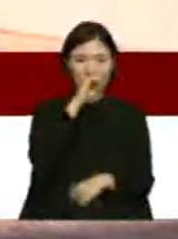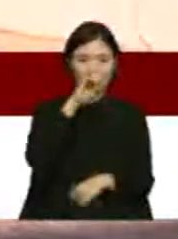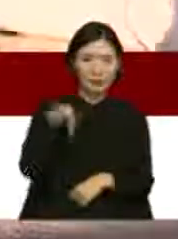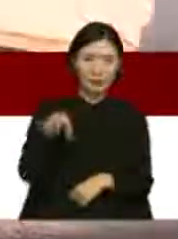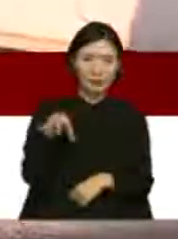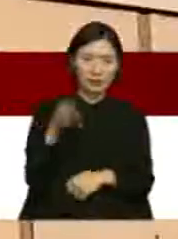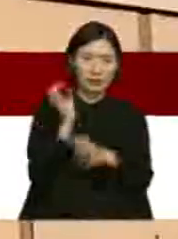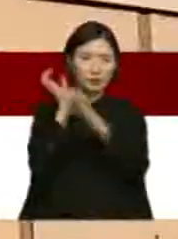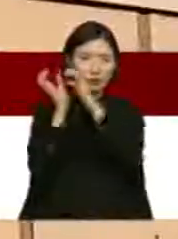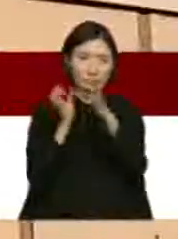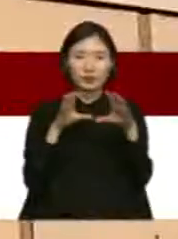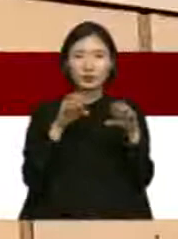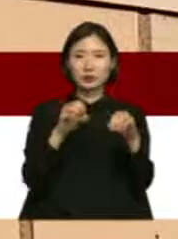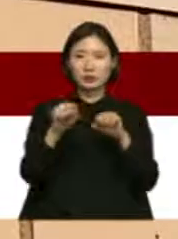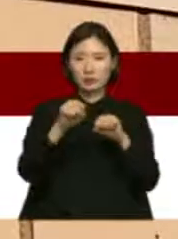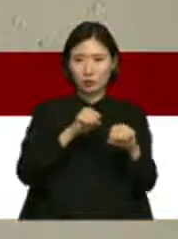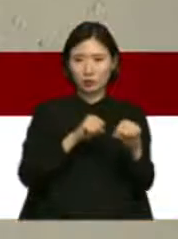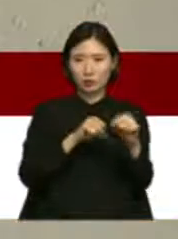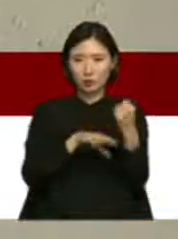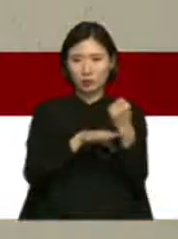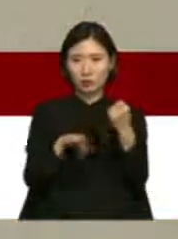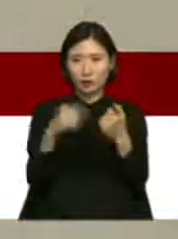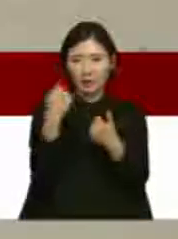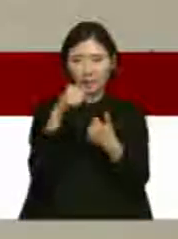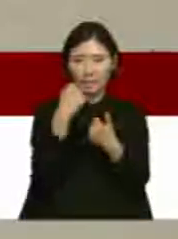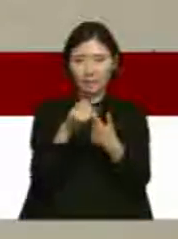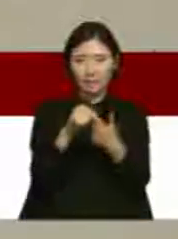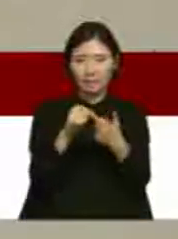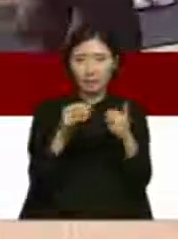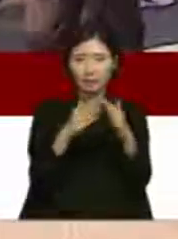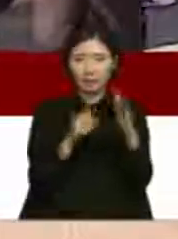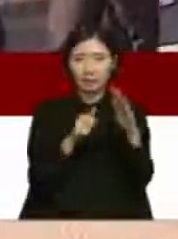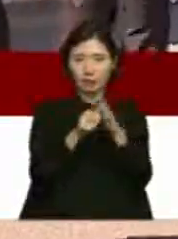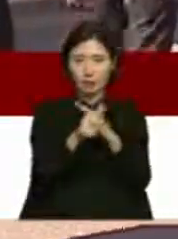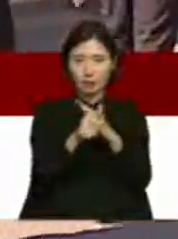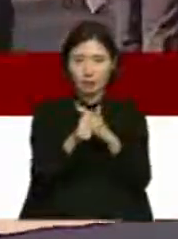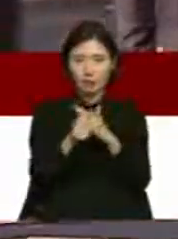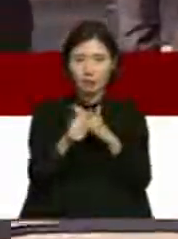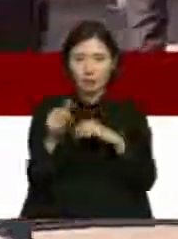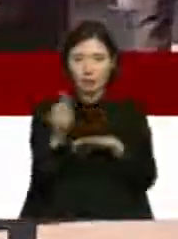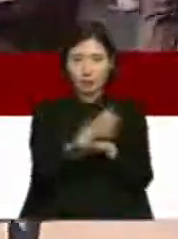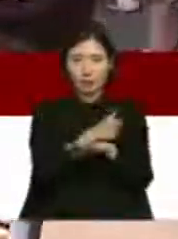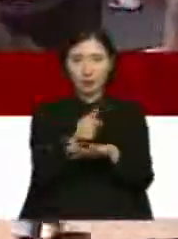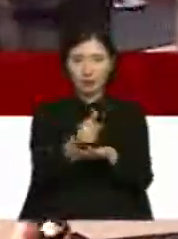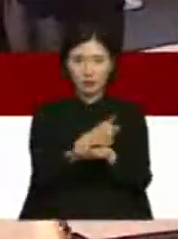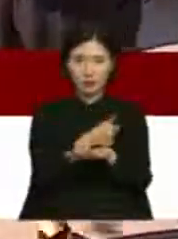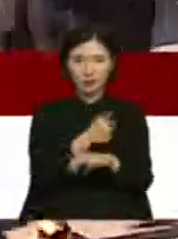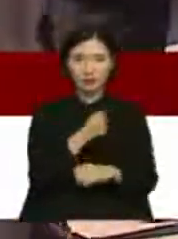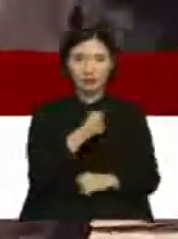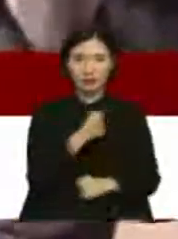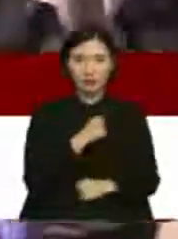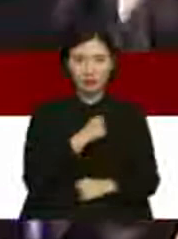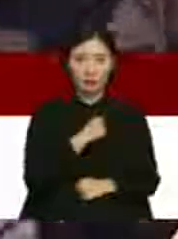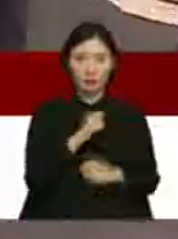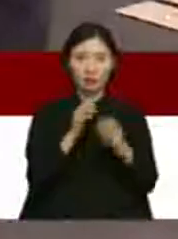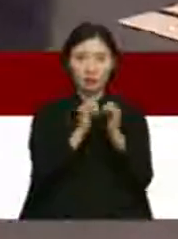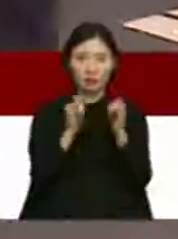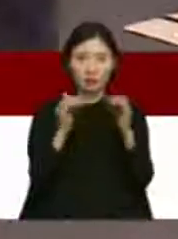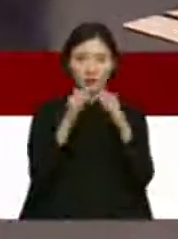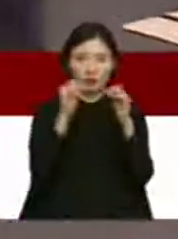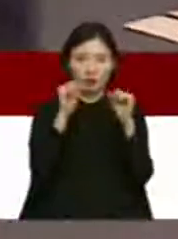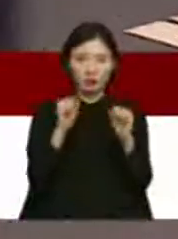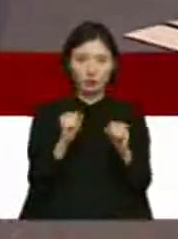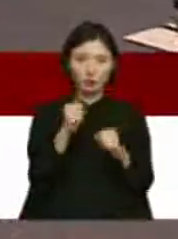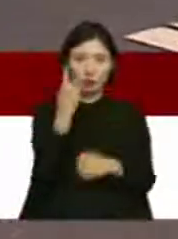꽈 소음 등 금지 행동을 개도 하고 주거지역 방문객 통행 관리를 하는 등 주민들의 정 조건 보호를 위해 일하게